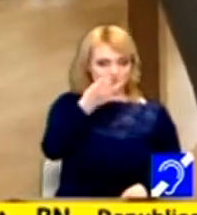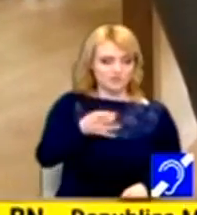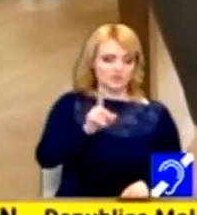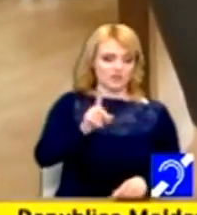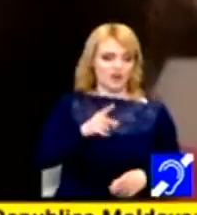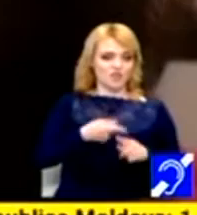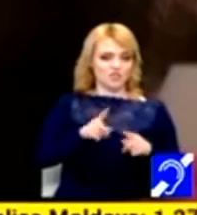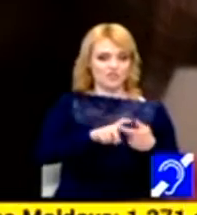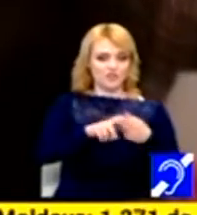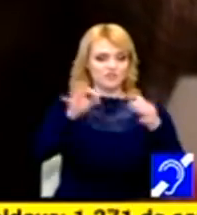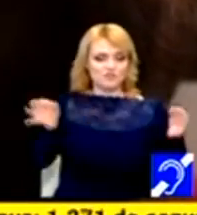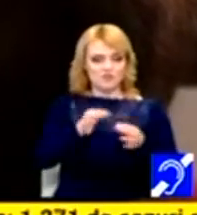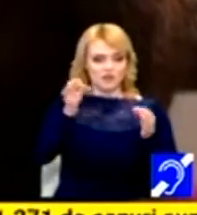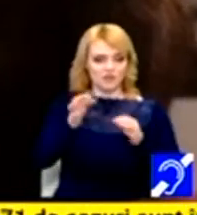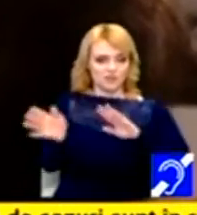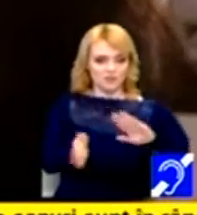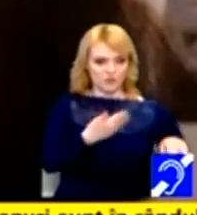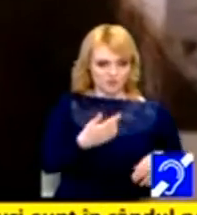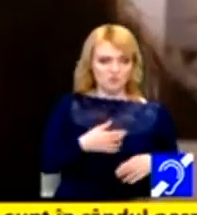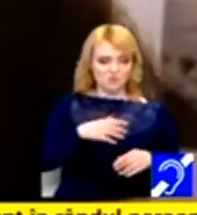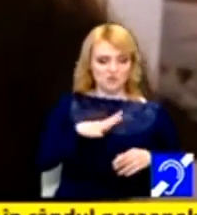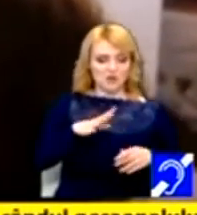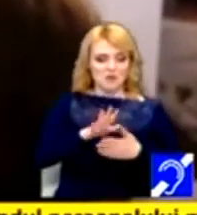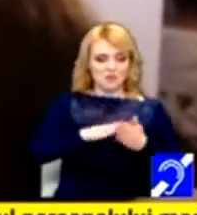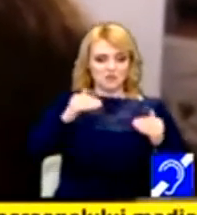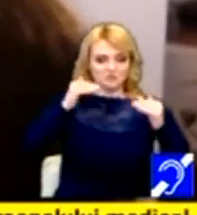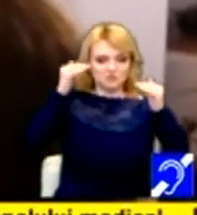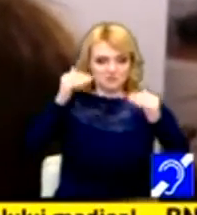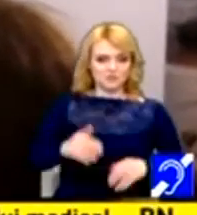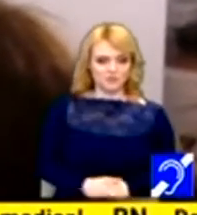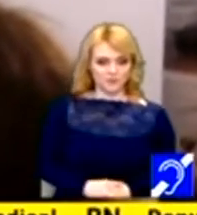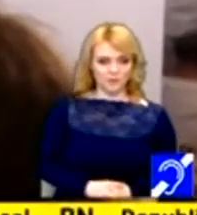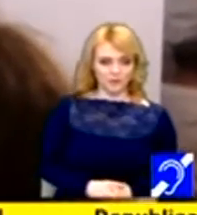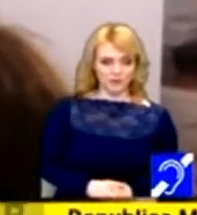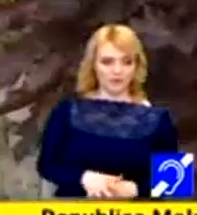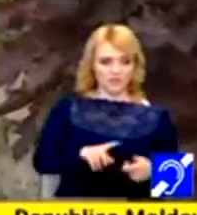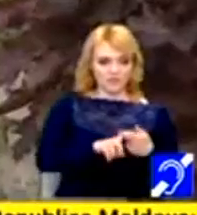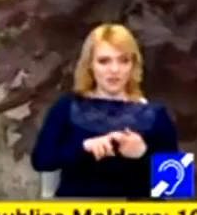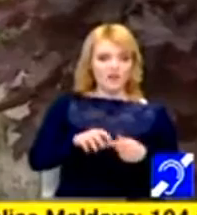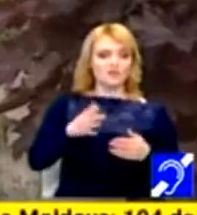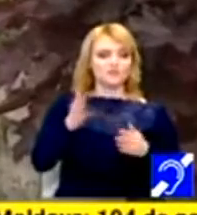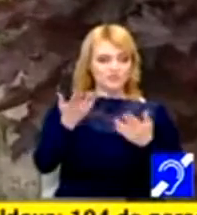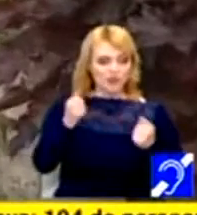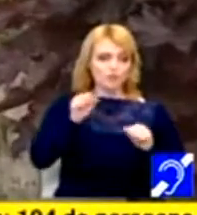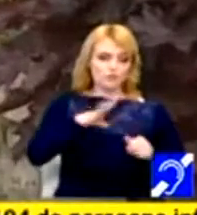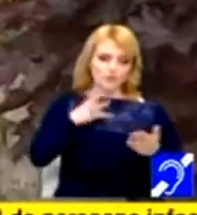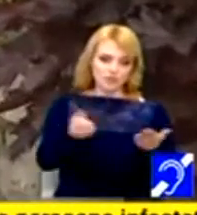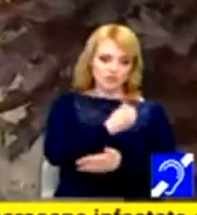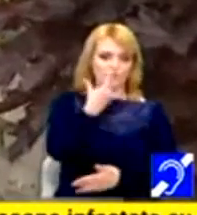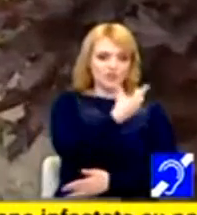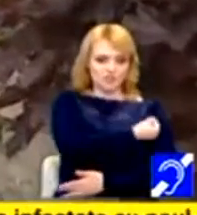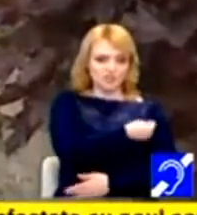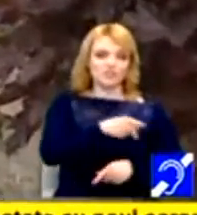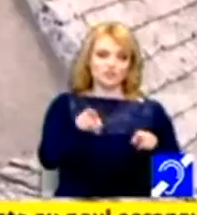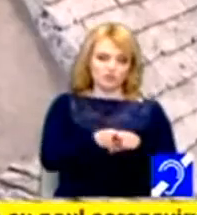trece niciodată. Criza legată de stresul oamenilor ar putea continua chiar și după ce va fi descoperit vaccinul, notează Națiunile Unite, care